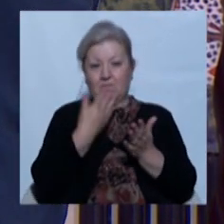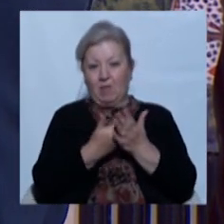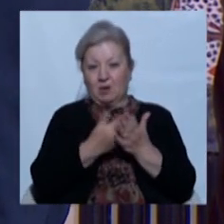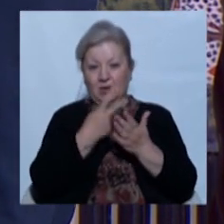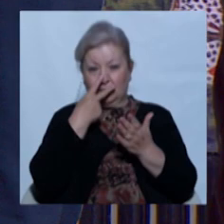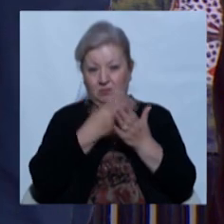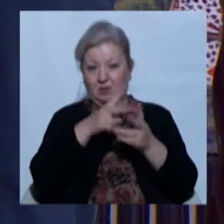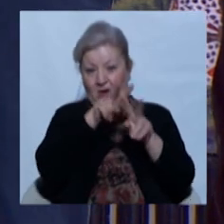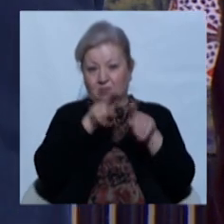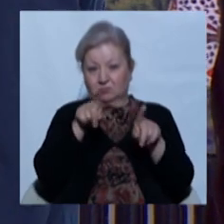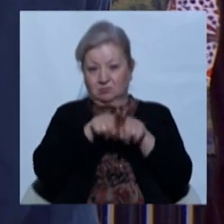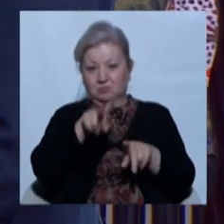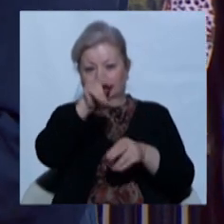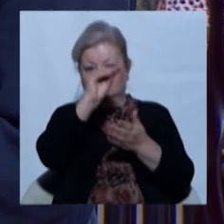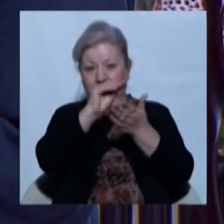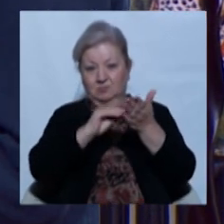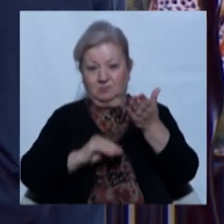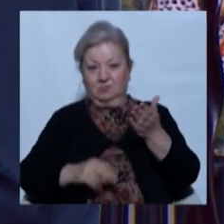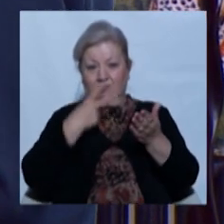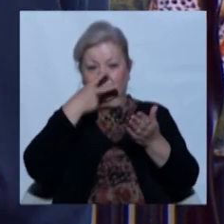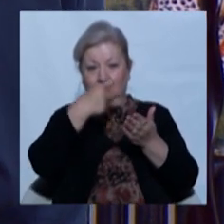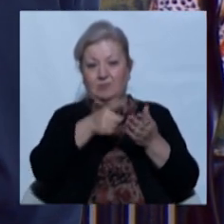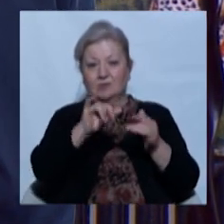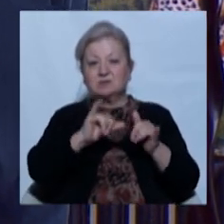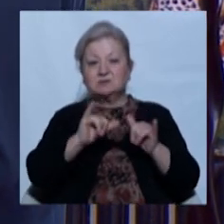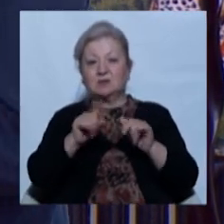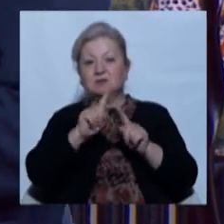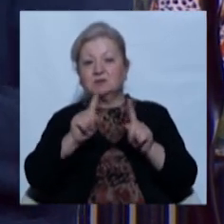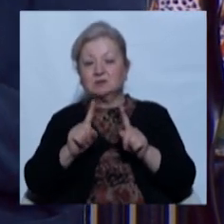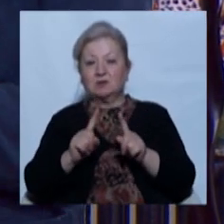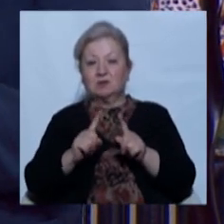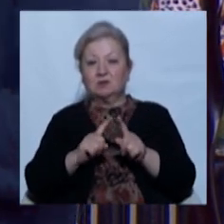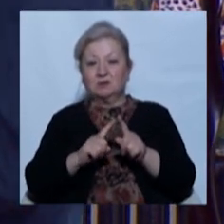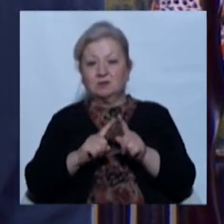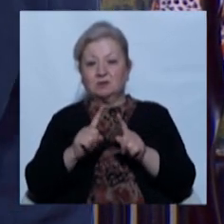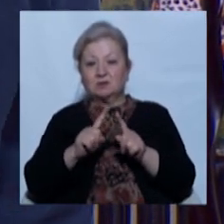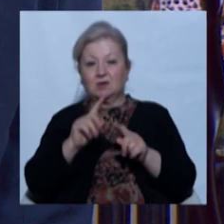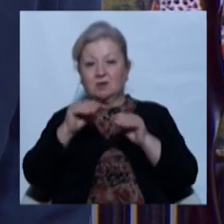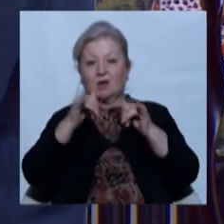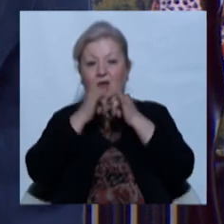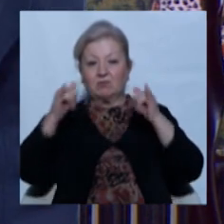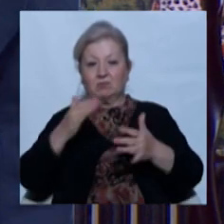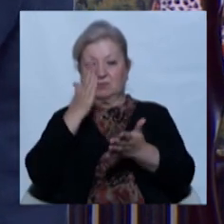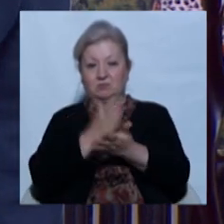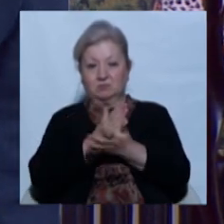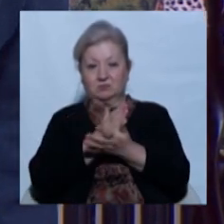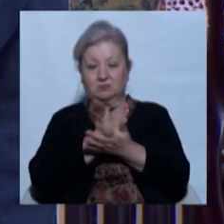რო გააკეთოთ და თითოეულ ცხრილში ჩამოწეროთ, რომელ კუთხეში რა არის განვითარებული,